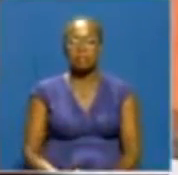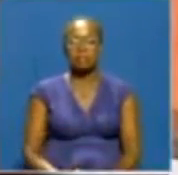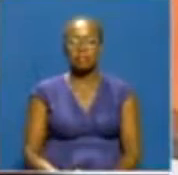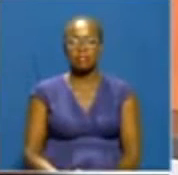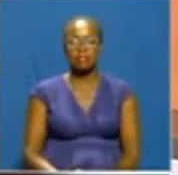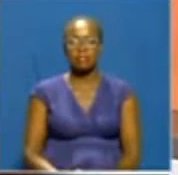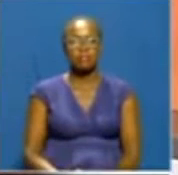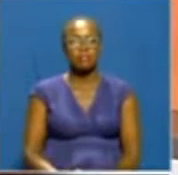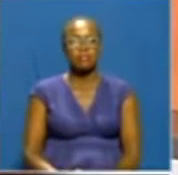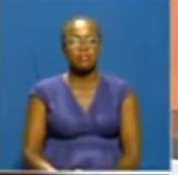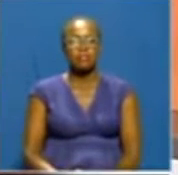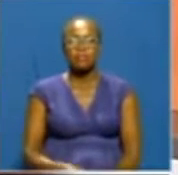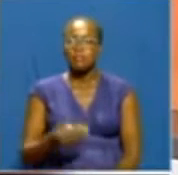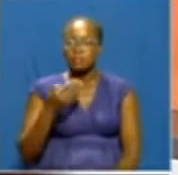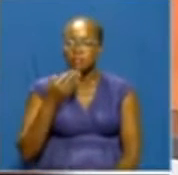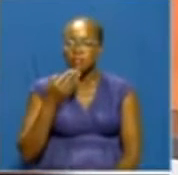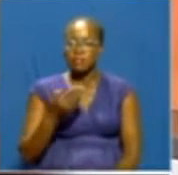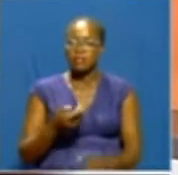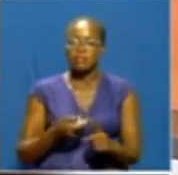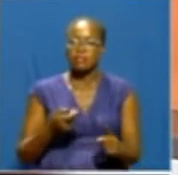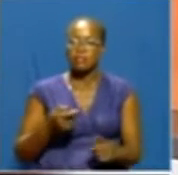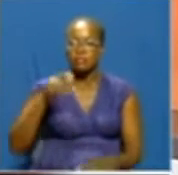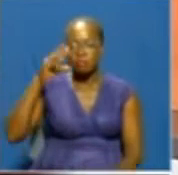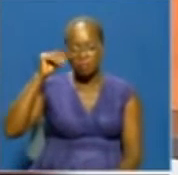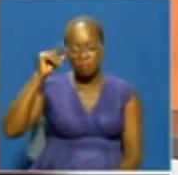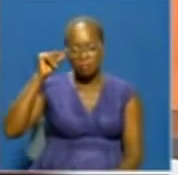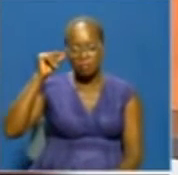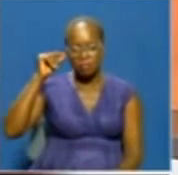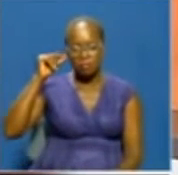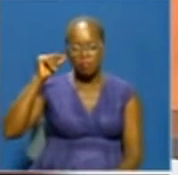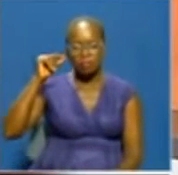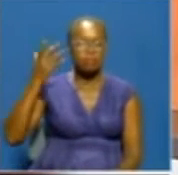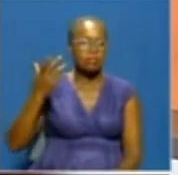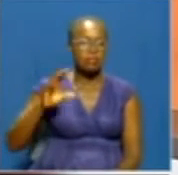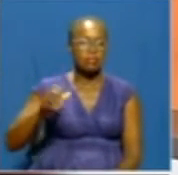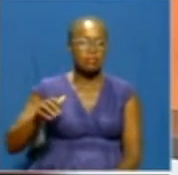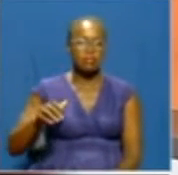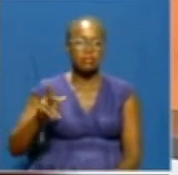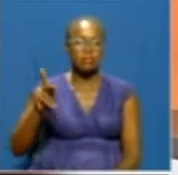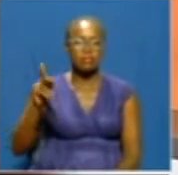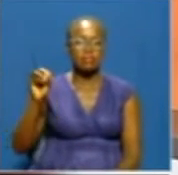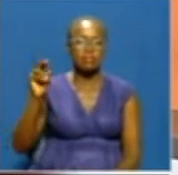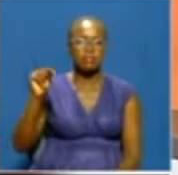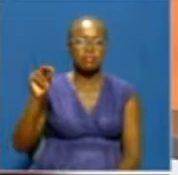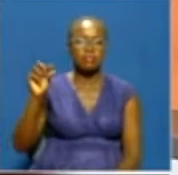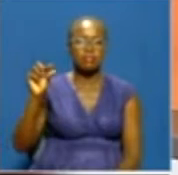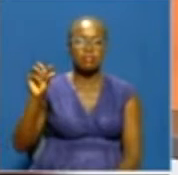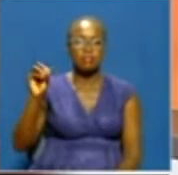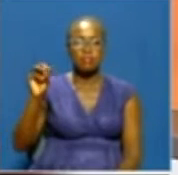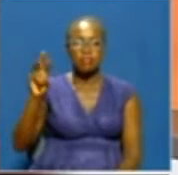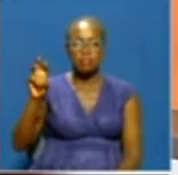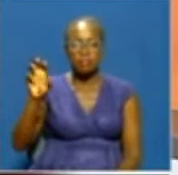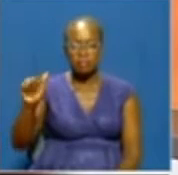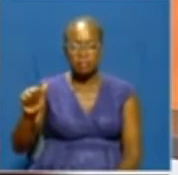Shukrani sana, ni Johnny Karisa akiwa katika kaunti ya Mombasa hususan katika soko la Kongowea ambapo amezungumza na baadhi ya